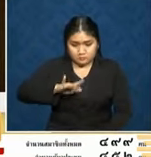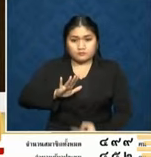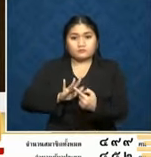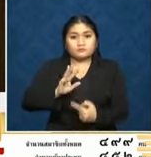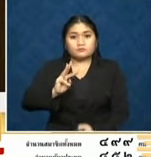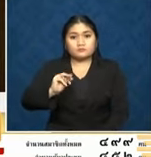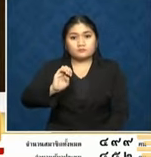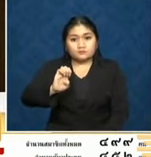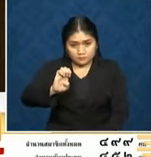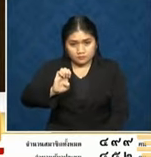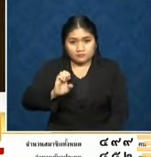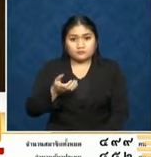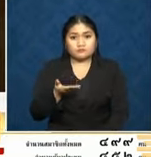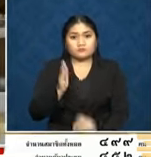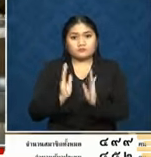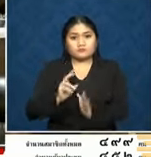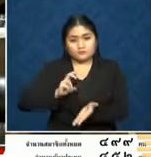รองด้วยครับ